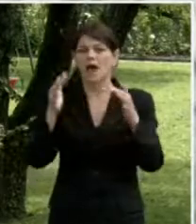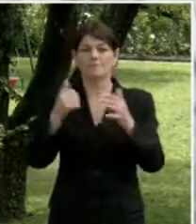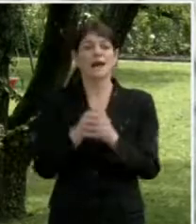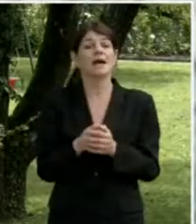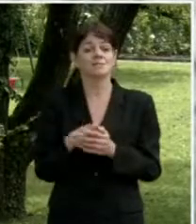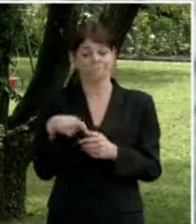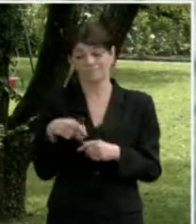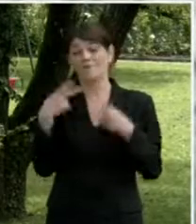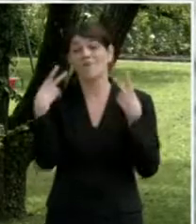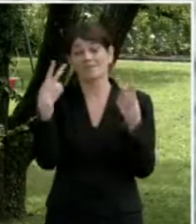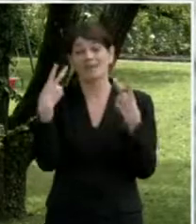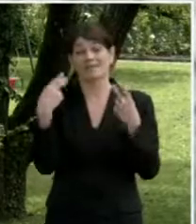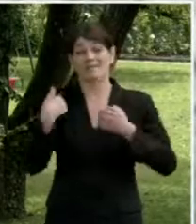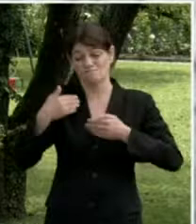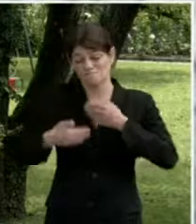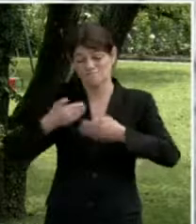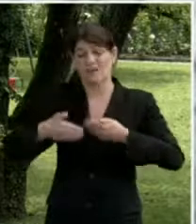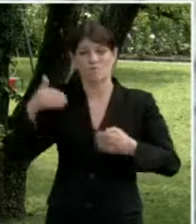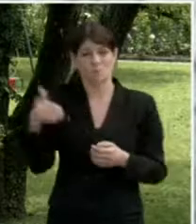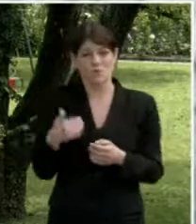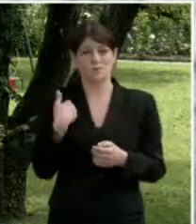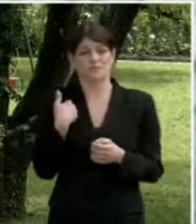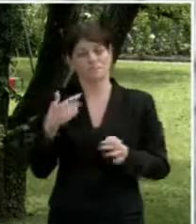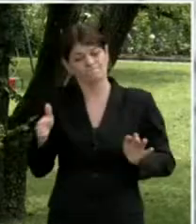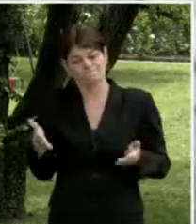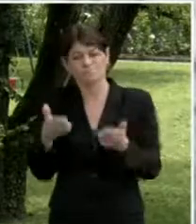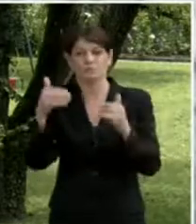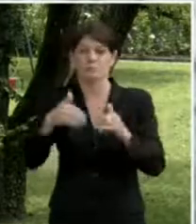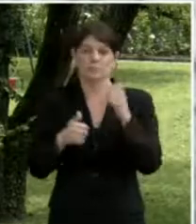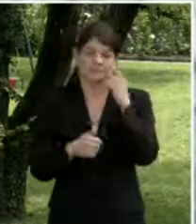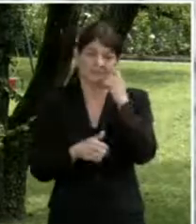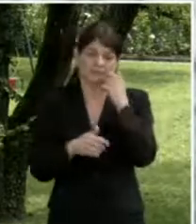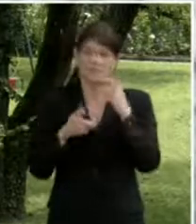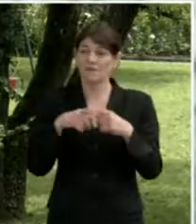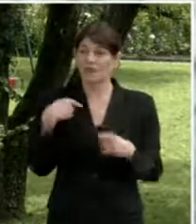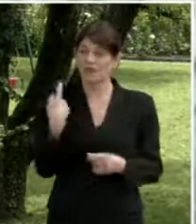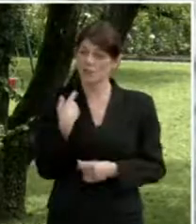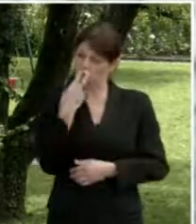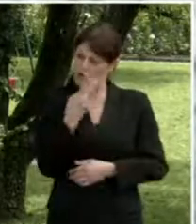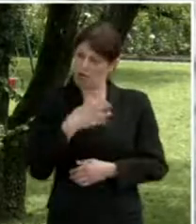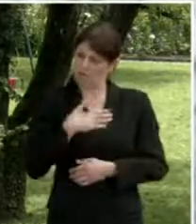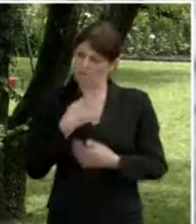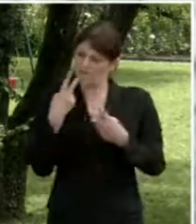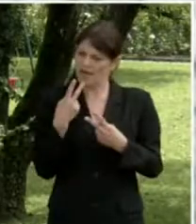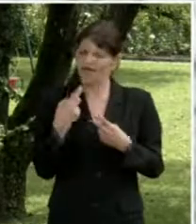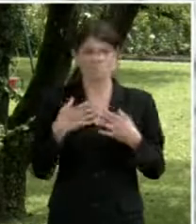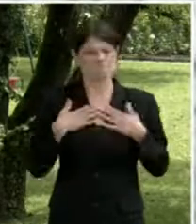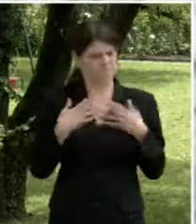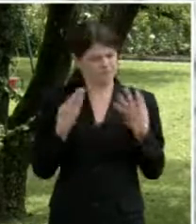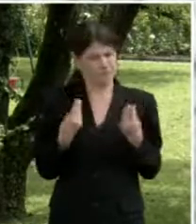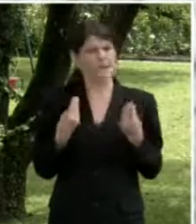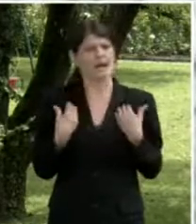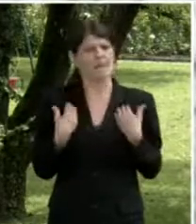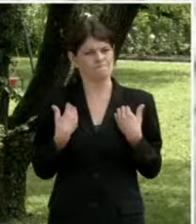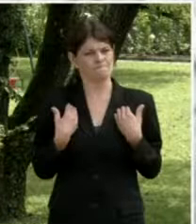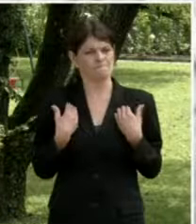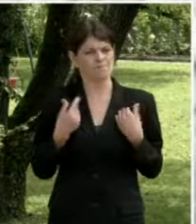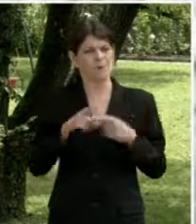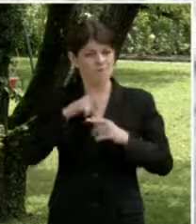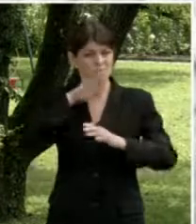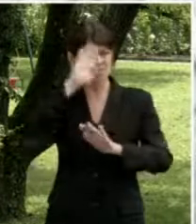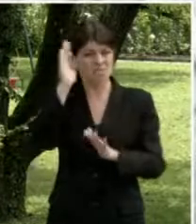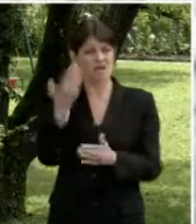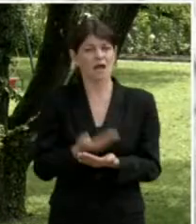es anzupacken und zu fördern. Wenn wir auf unsere Werte und Fähigkeiten bauen und